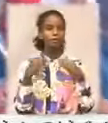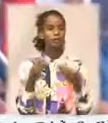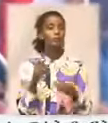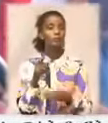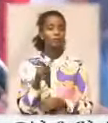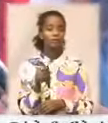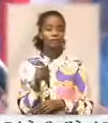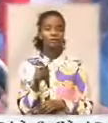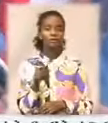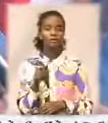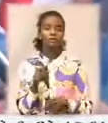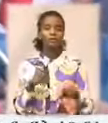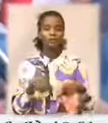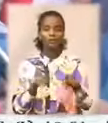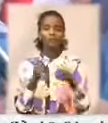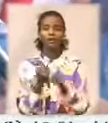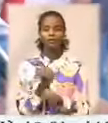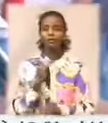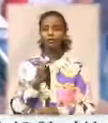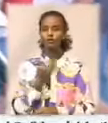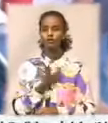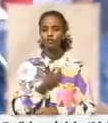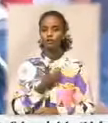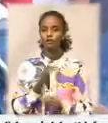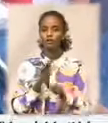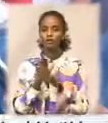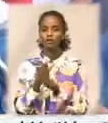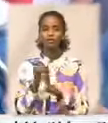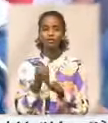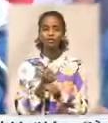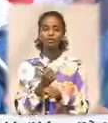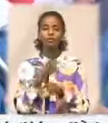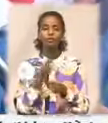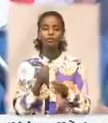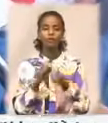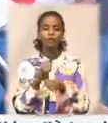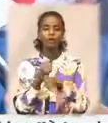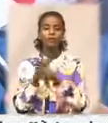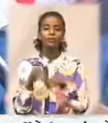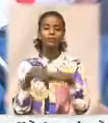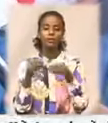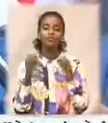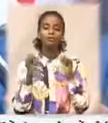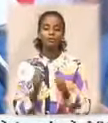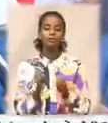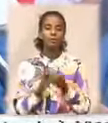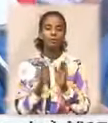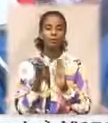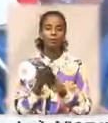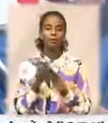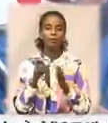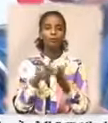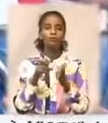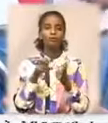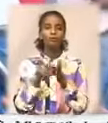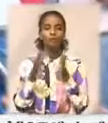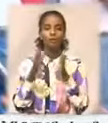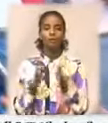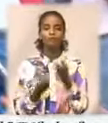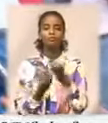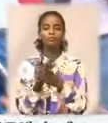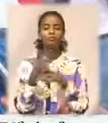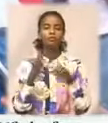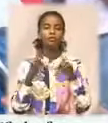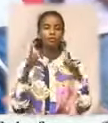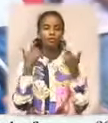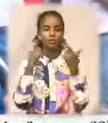ለዚህ ለግብርና ስራችን በቂ የኤክስቴንሽን ድጋፍ መስጠት የሚችሉ ከሆነ የምርትና ምርታማነት ለማሳደግ